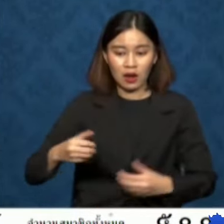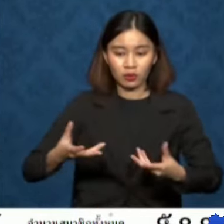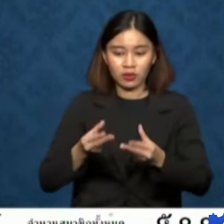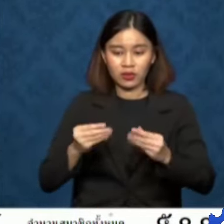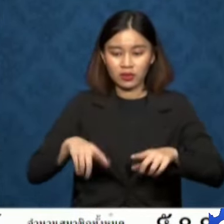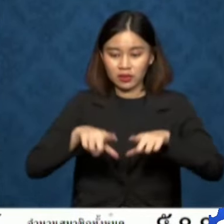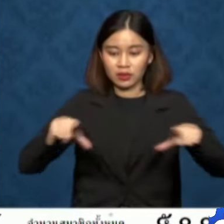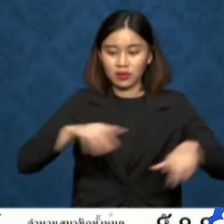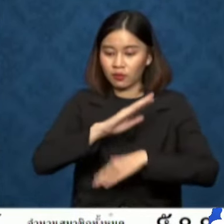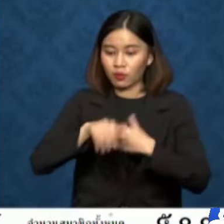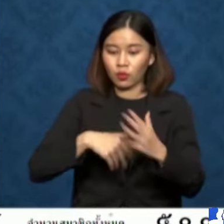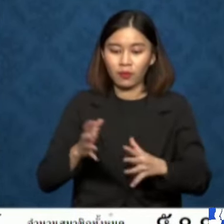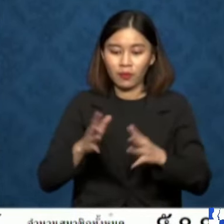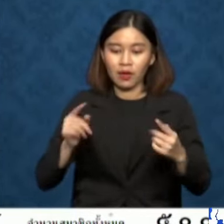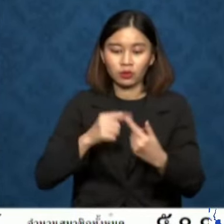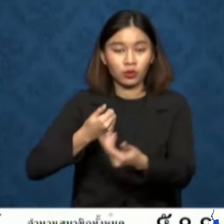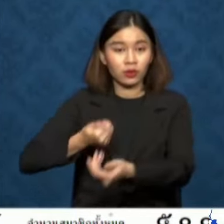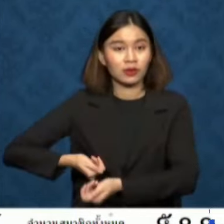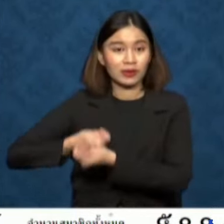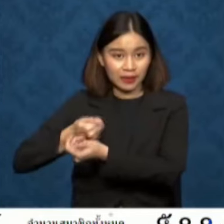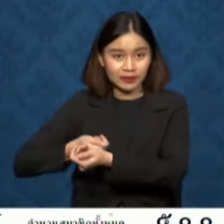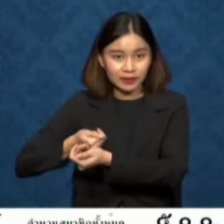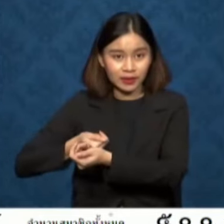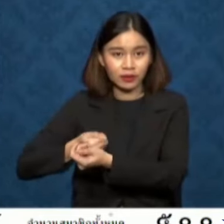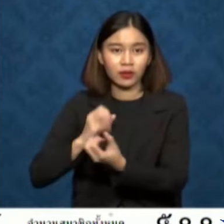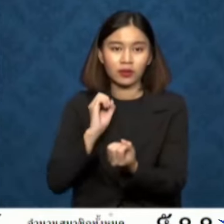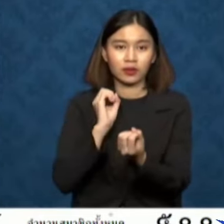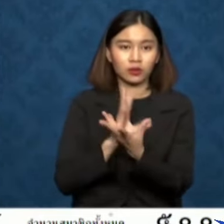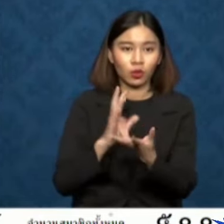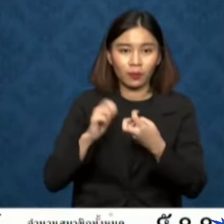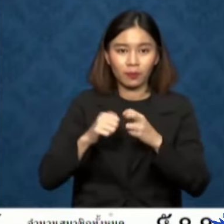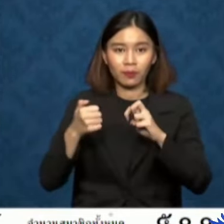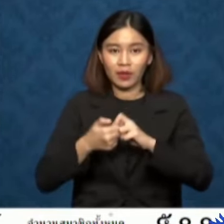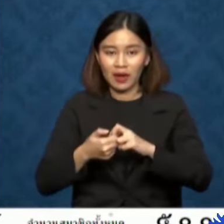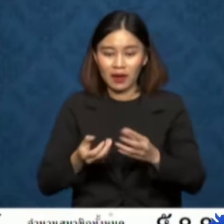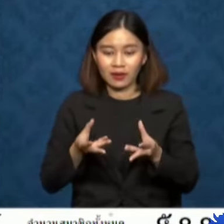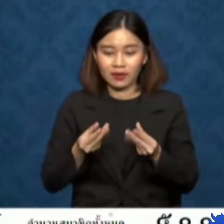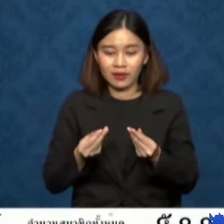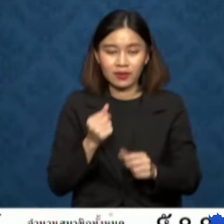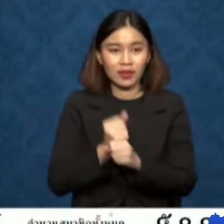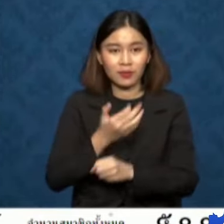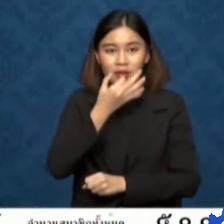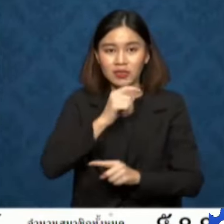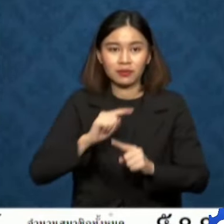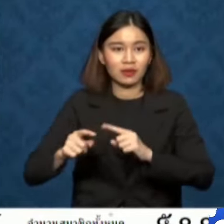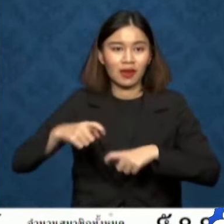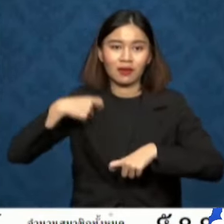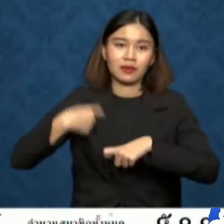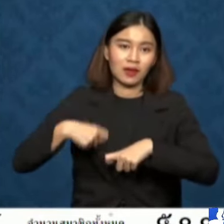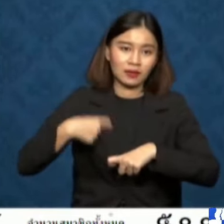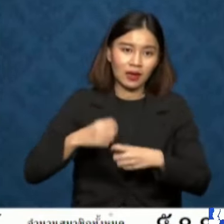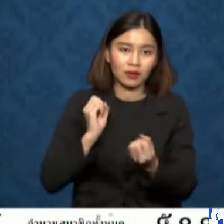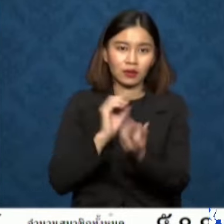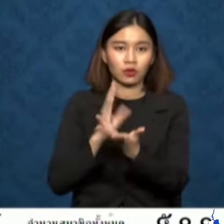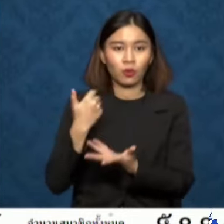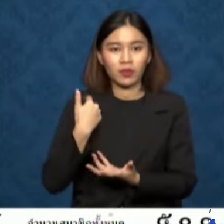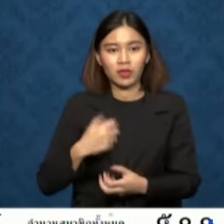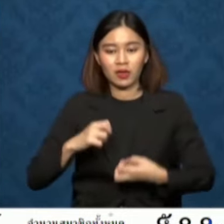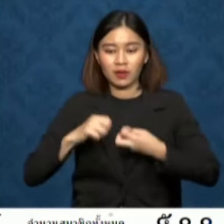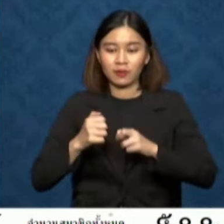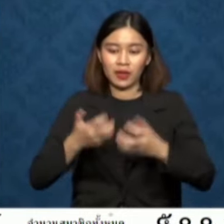มหาศาลในขณะที่ภาคเกษตรประกบประสบกับปัญหาความขาดแคลนที่ดินทำกินอย่างแสนสาหัสเป็นปัญหาที่